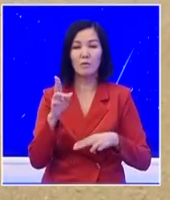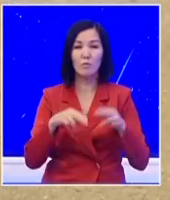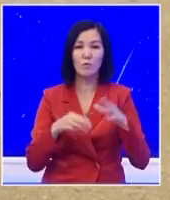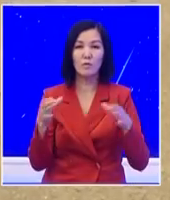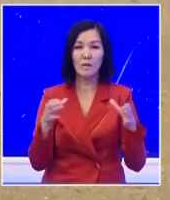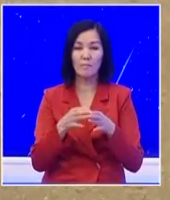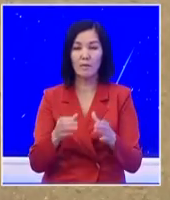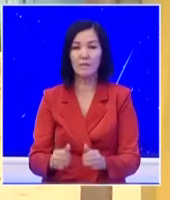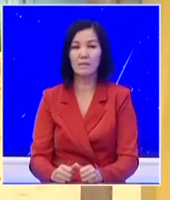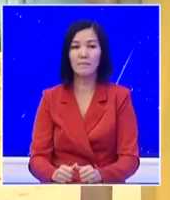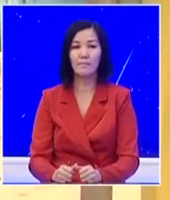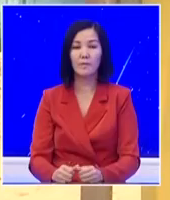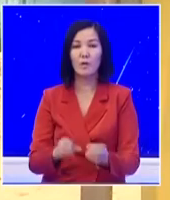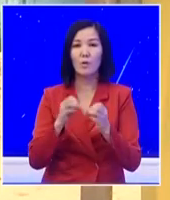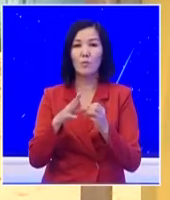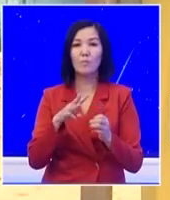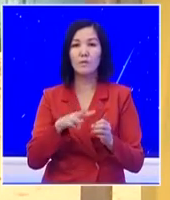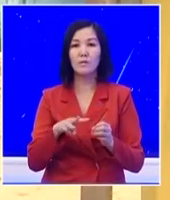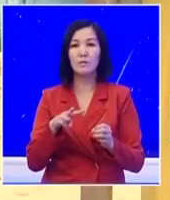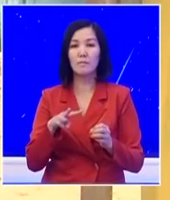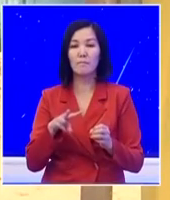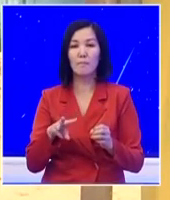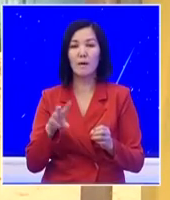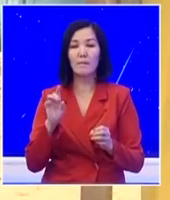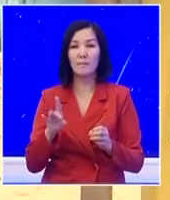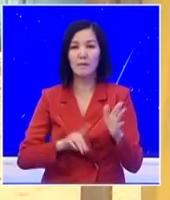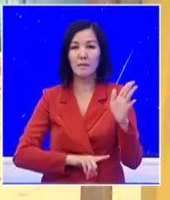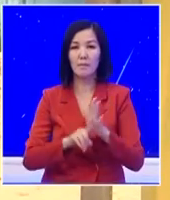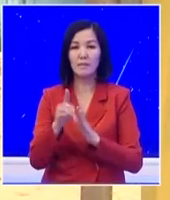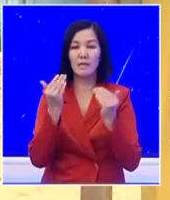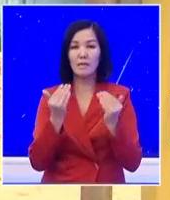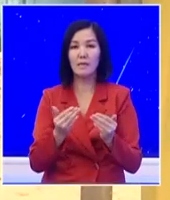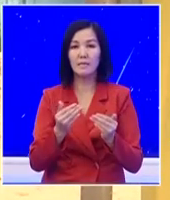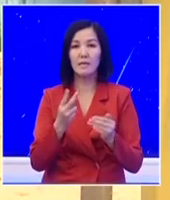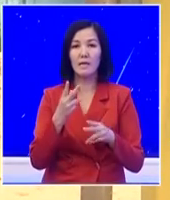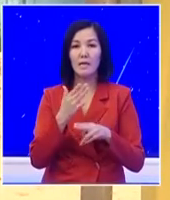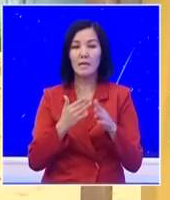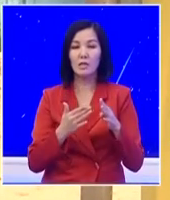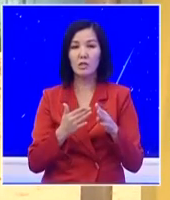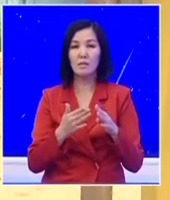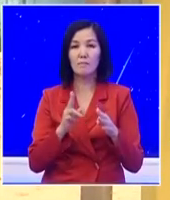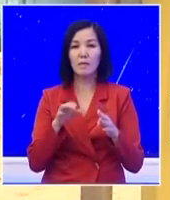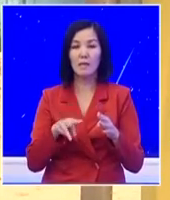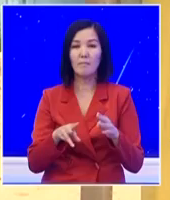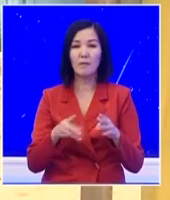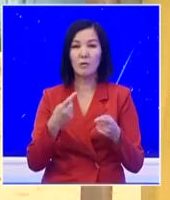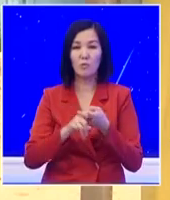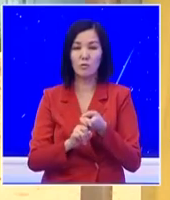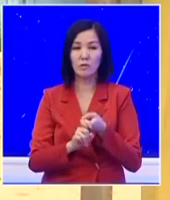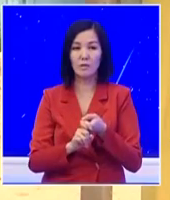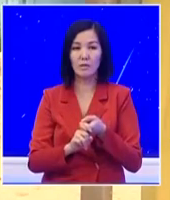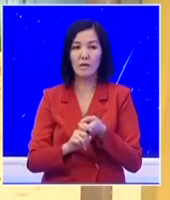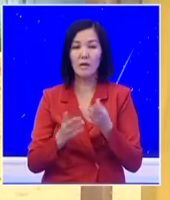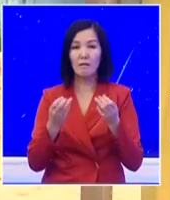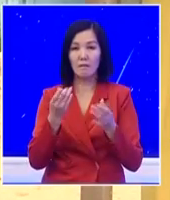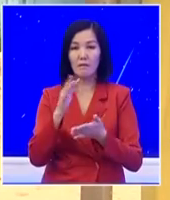серіктестігі. 15 майда басталған су жүйесі қазіргі күні 2,5 километр жүргізілді. Ары қарай